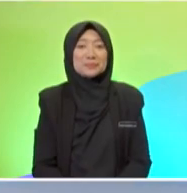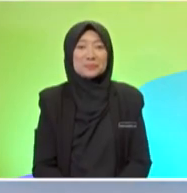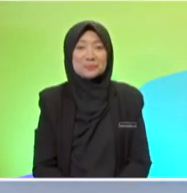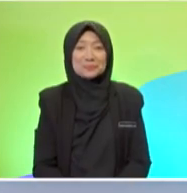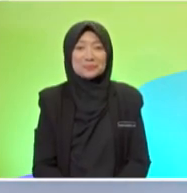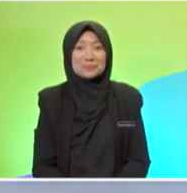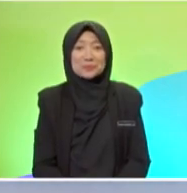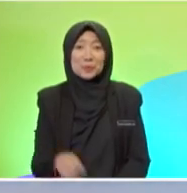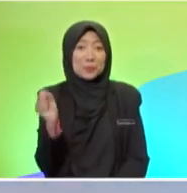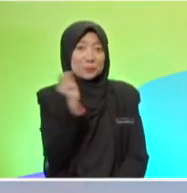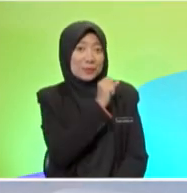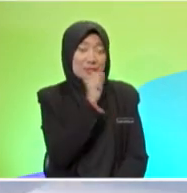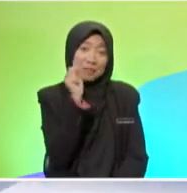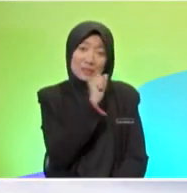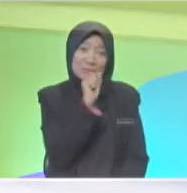sama-sama Jo